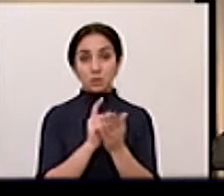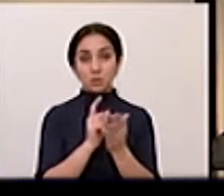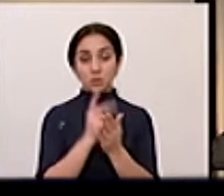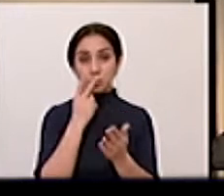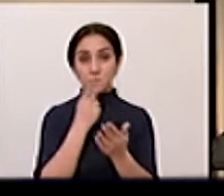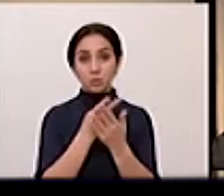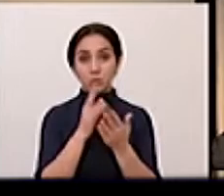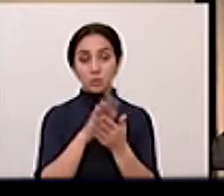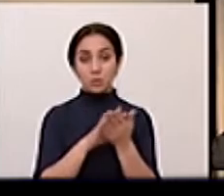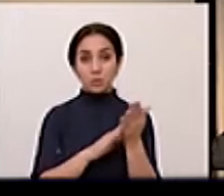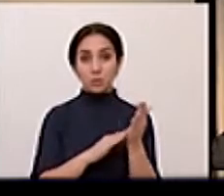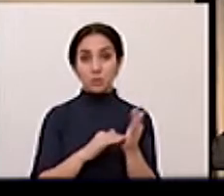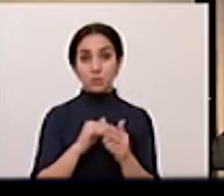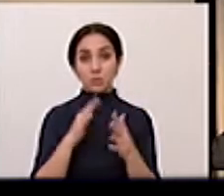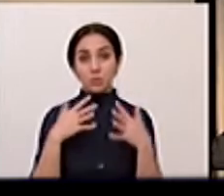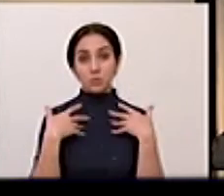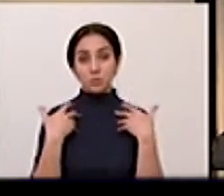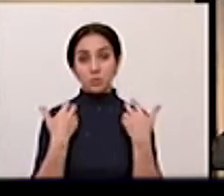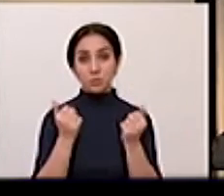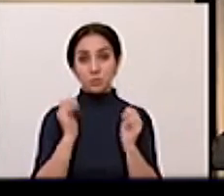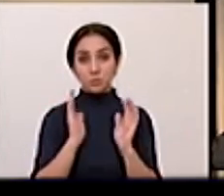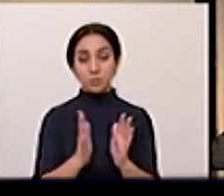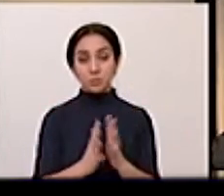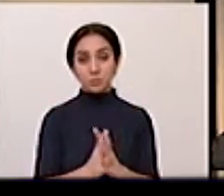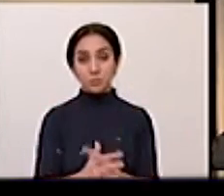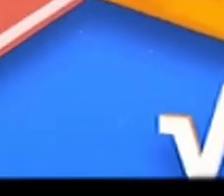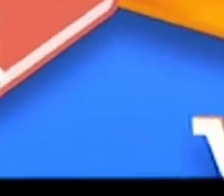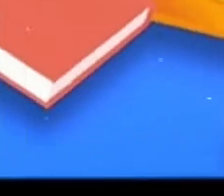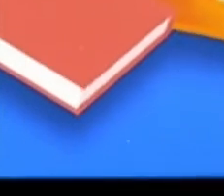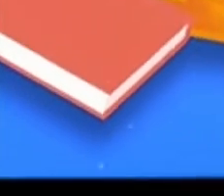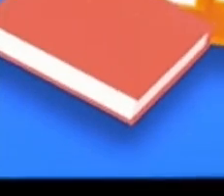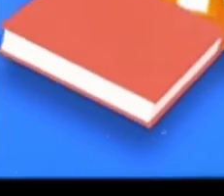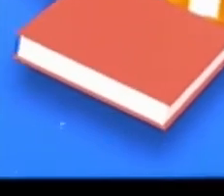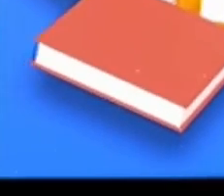Darslarimizni kuzatishda davom eting. Sog'omon bo'ling.